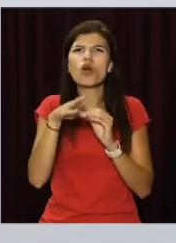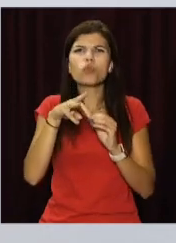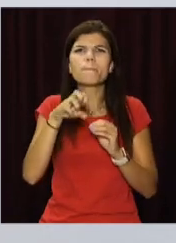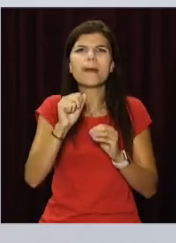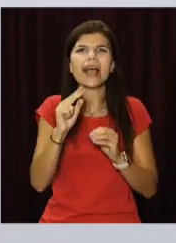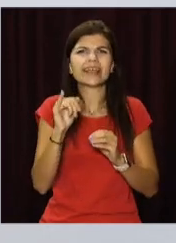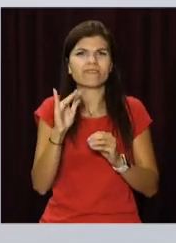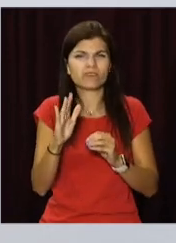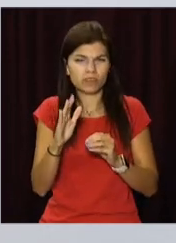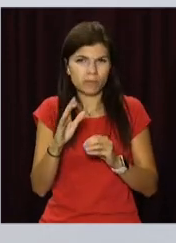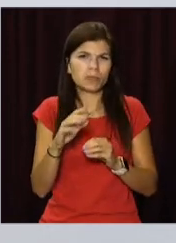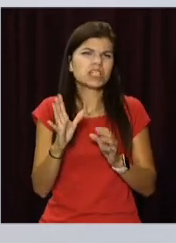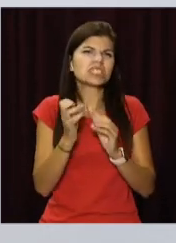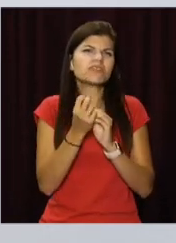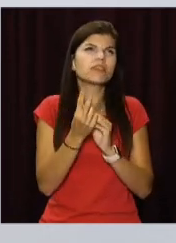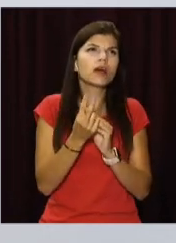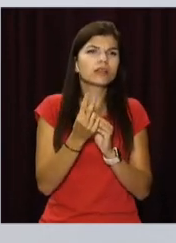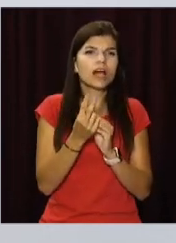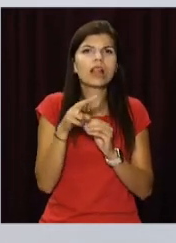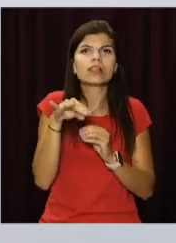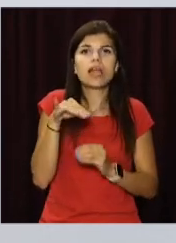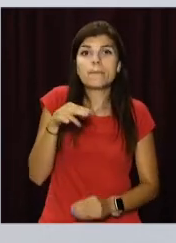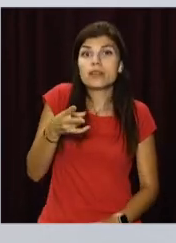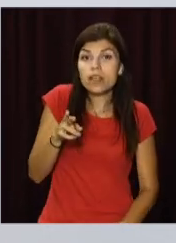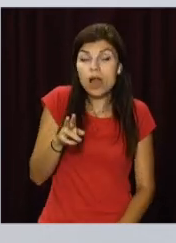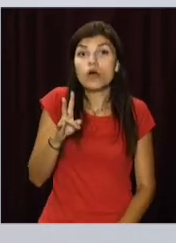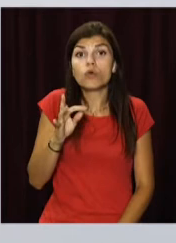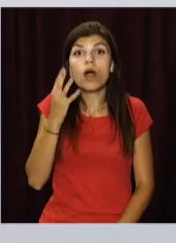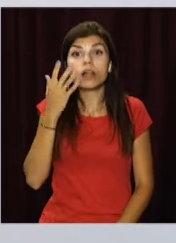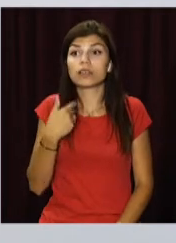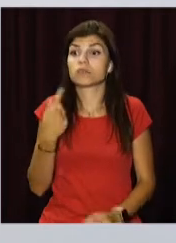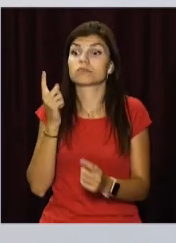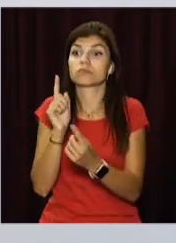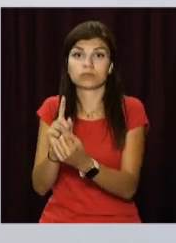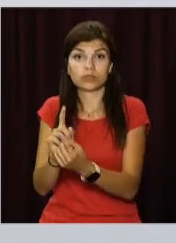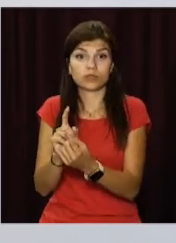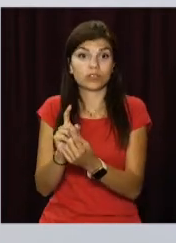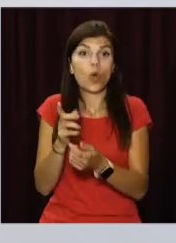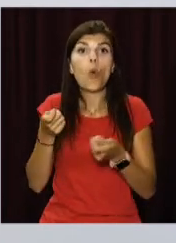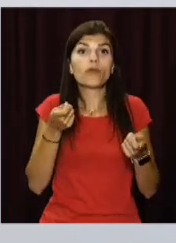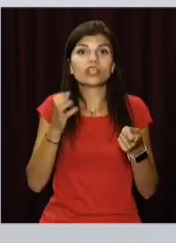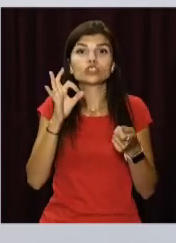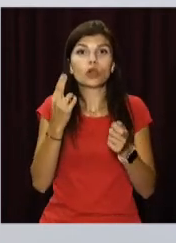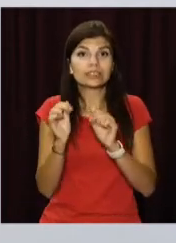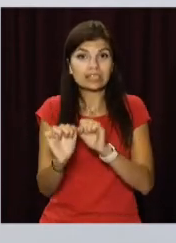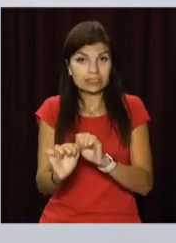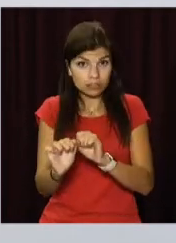трошки з 12-го липня, але коли я підійшла в управління